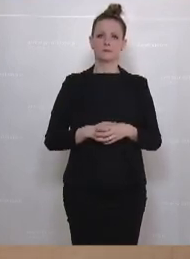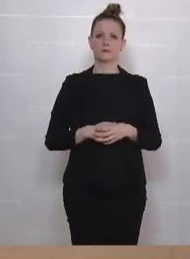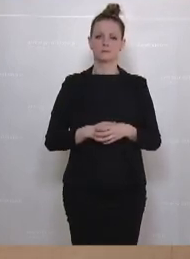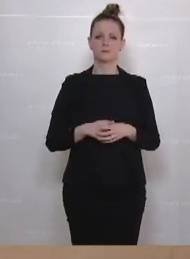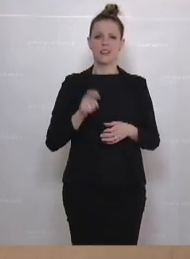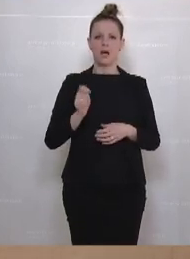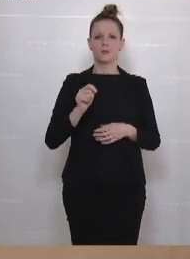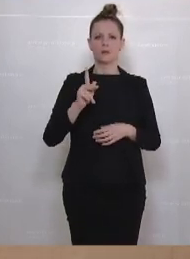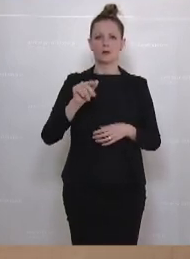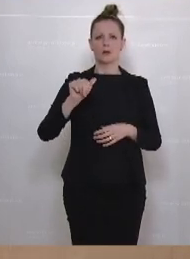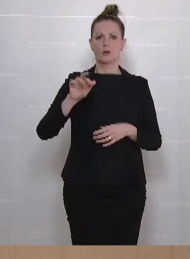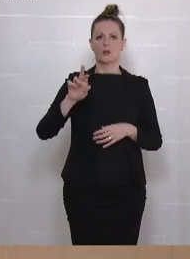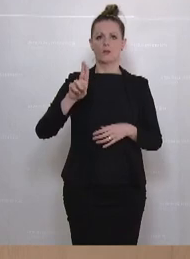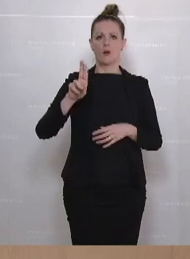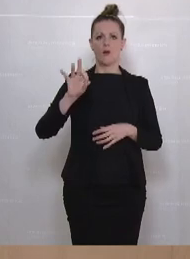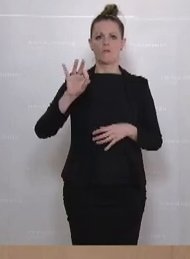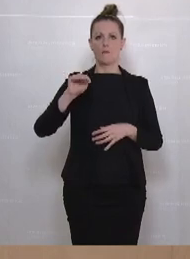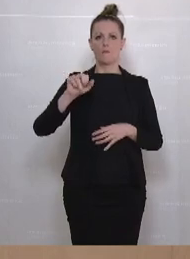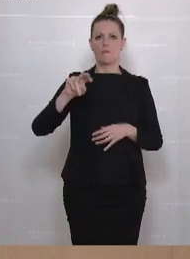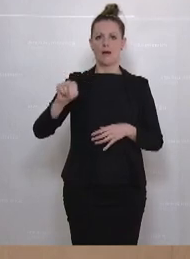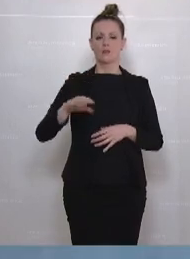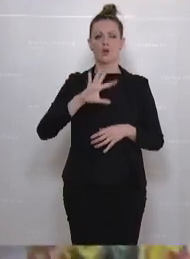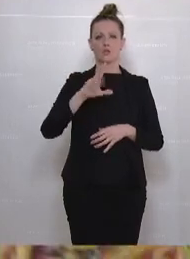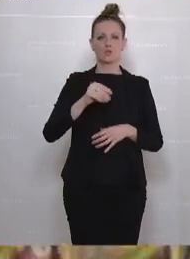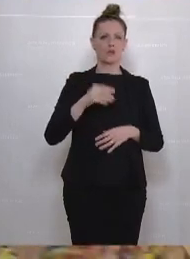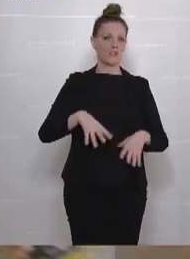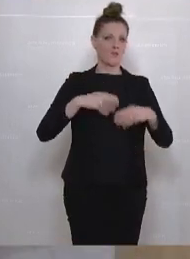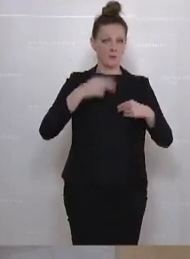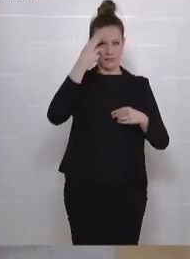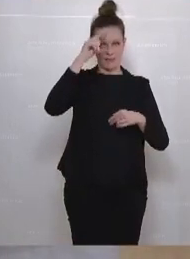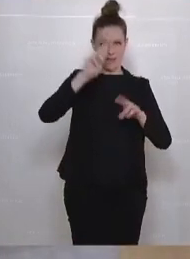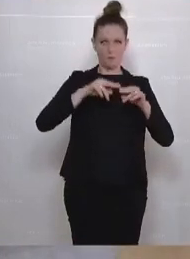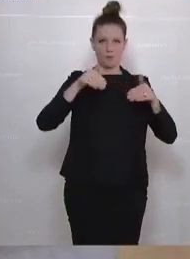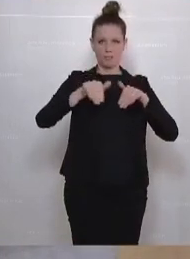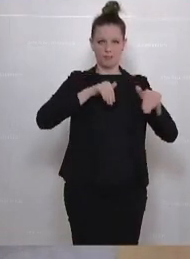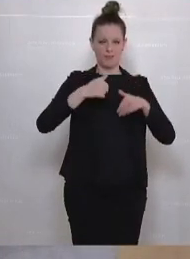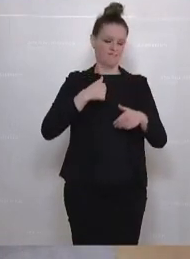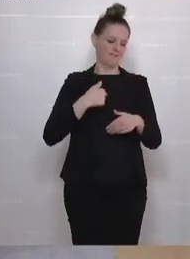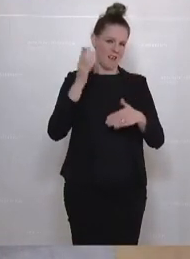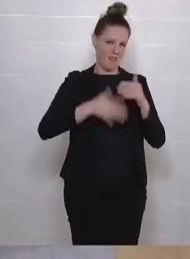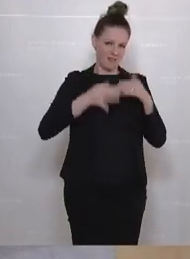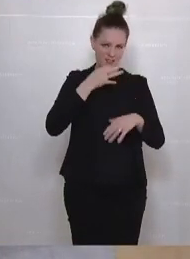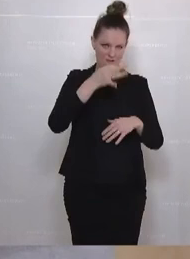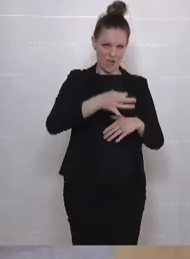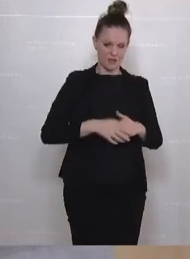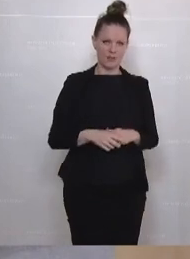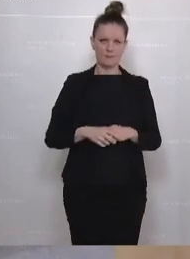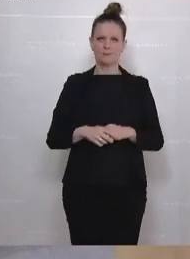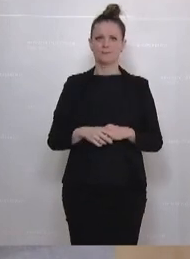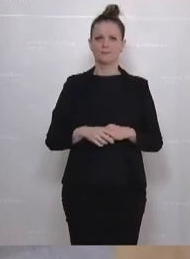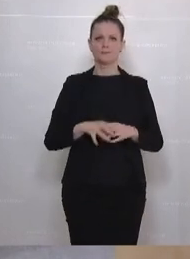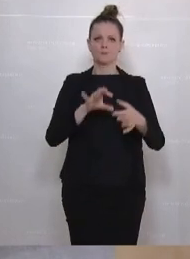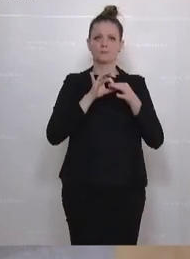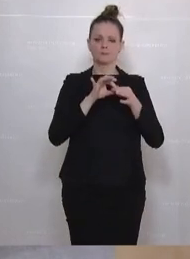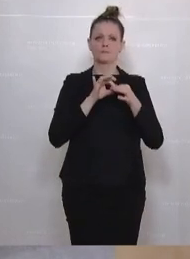Abgeordnete Kaufmann. Schönen Vormittag, Herr Bundesminister, auch von meiner Seite. Ich darf die letzte Frage stellen. Und zwar